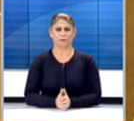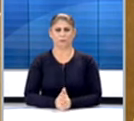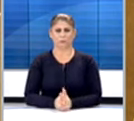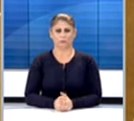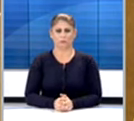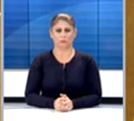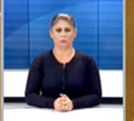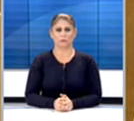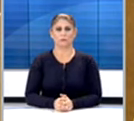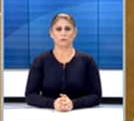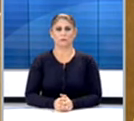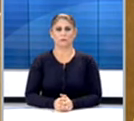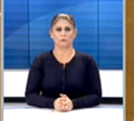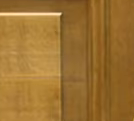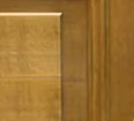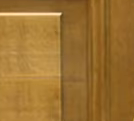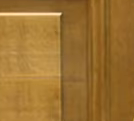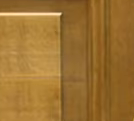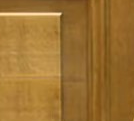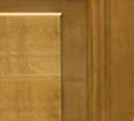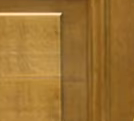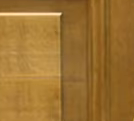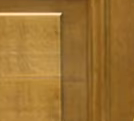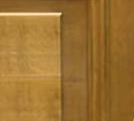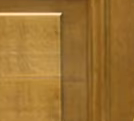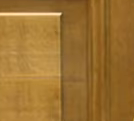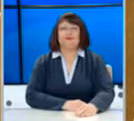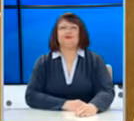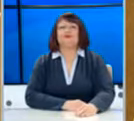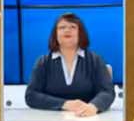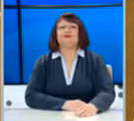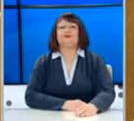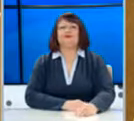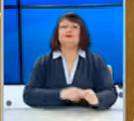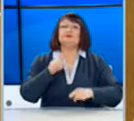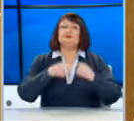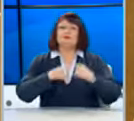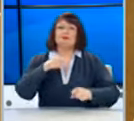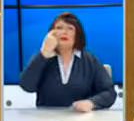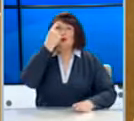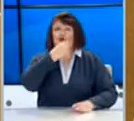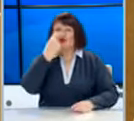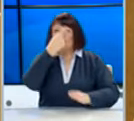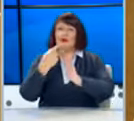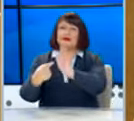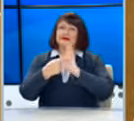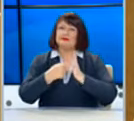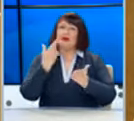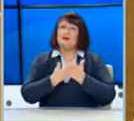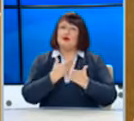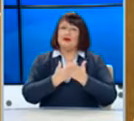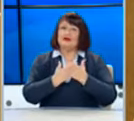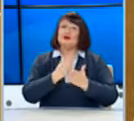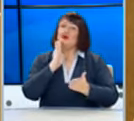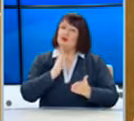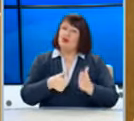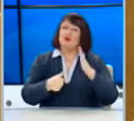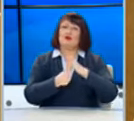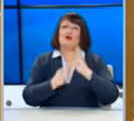των τελευταίων ετών απέδειξαν με την πολιτεία τους ότι μπορούν να προστατέψουν την κοινωνία. Και αυτό είναι ένα